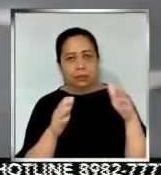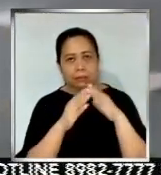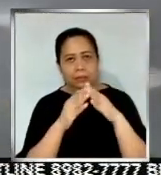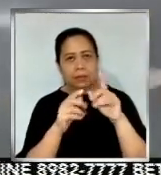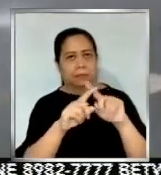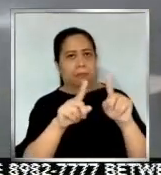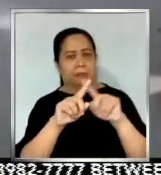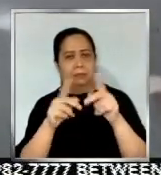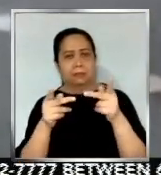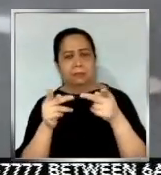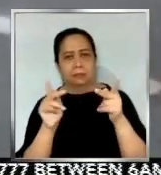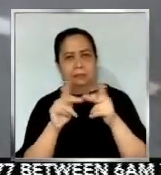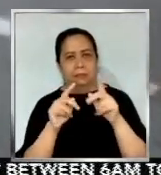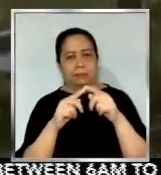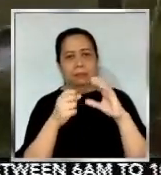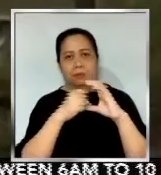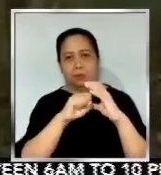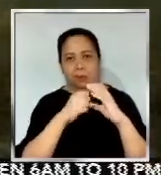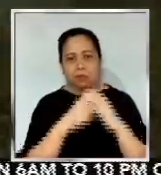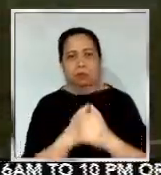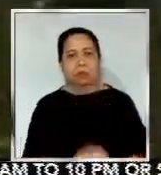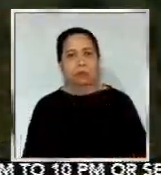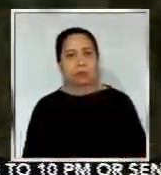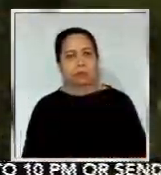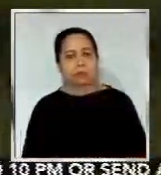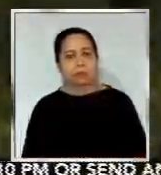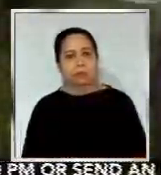ng Camarines Sur.